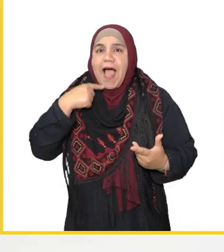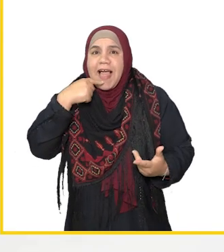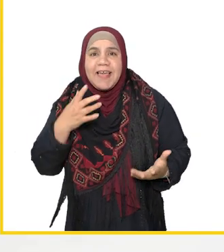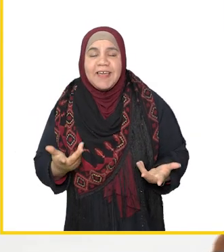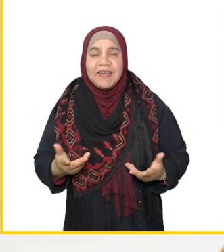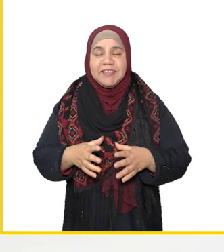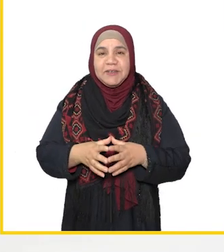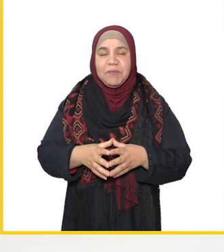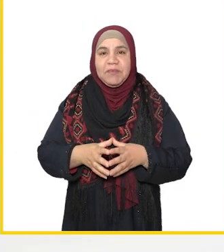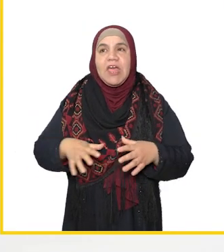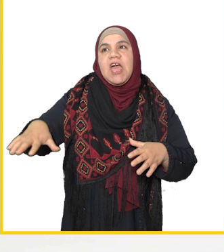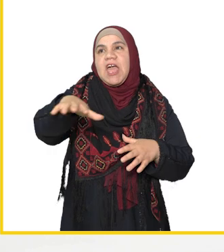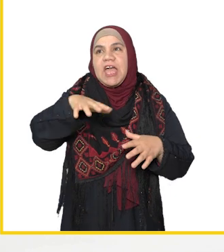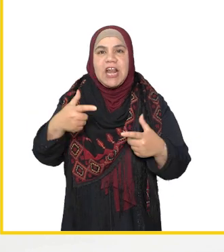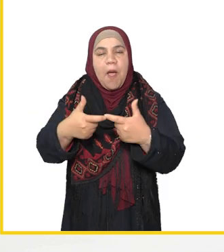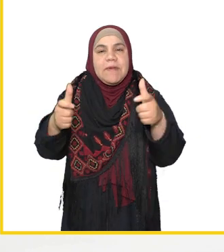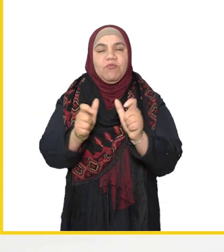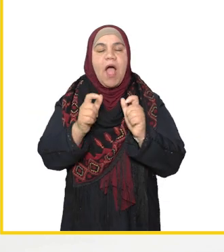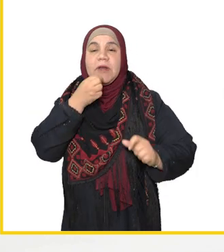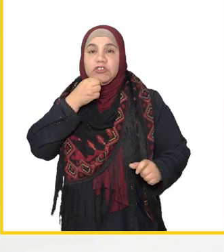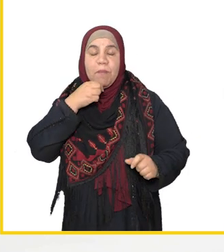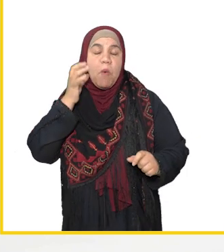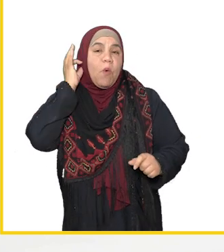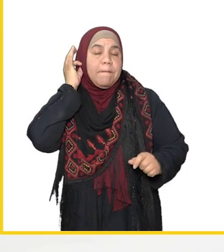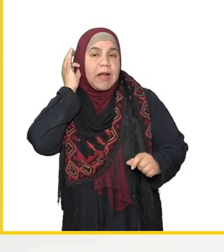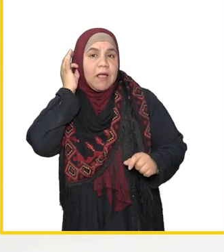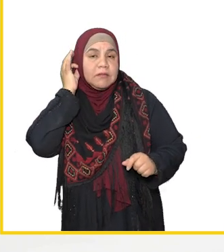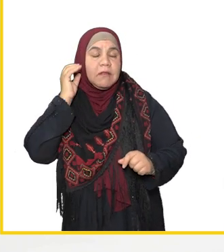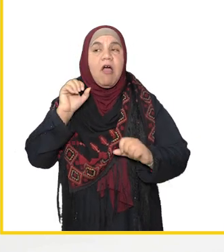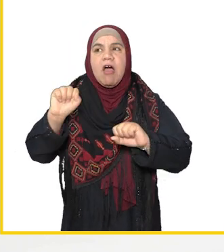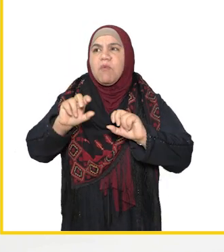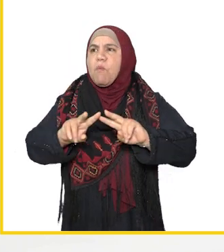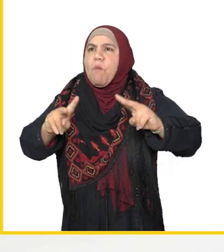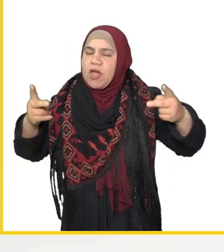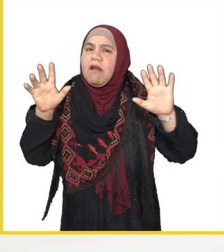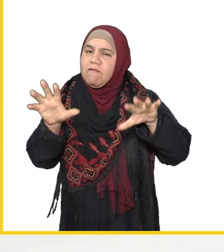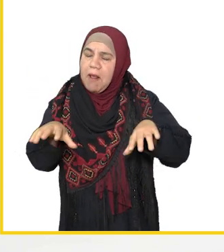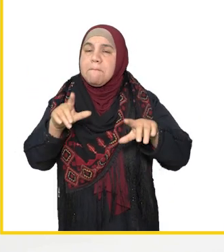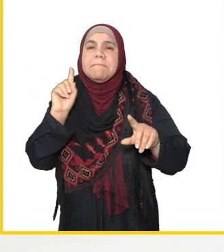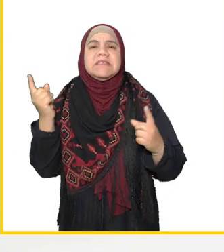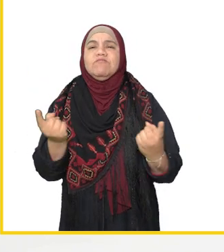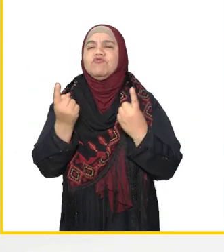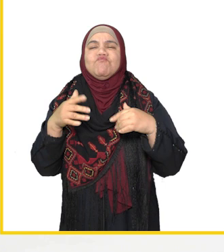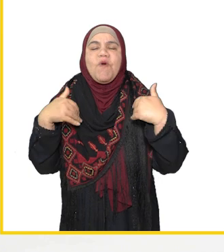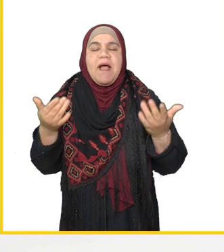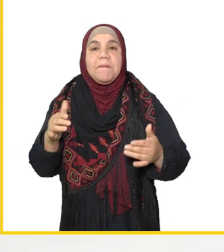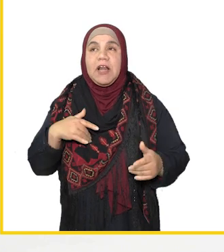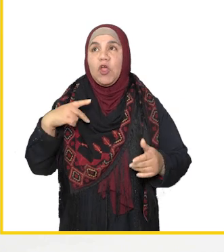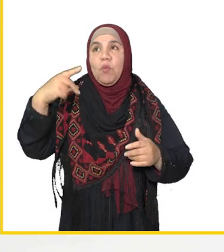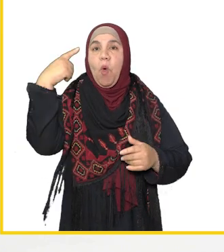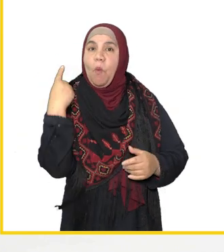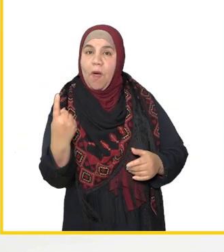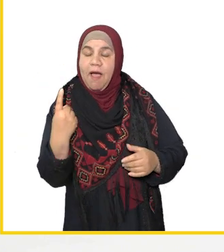شو أحكي؟ لجماعنا إنه إحنا مجموعة من الشباب والصبايا بغض النظر عن الاختلافات الموجودة بيناتنا،